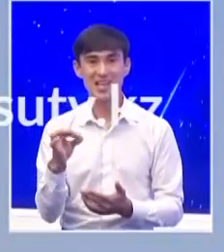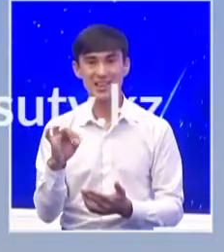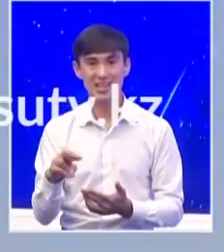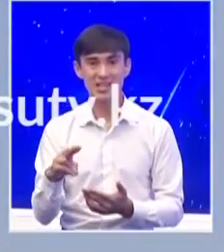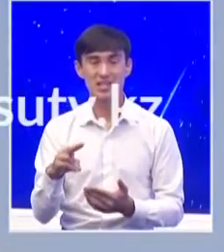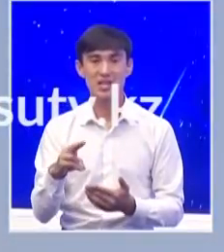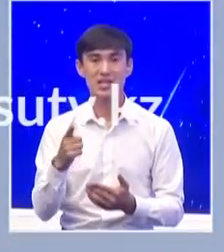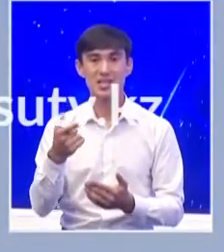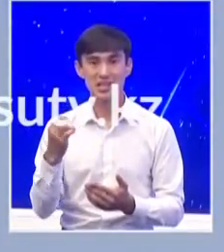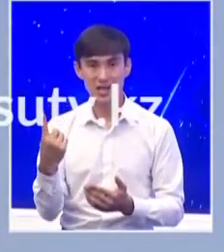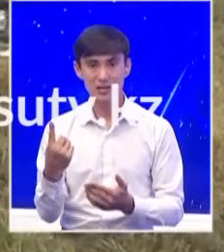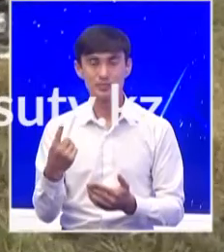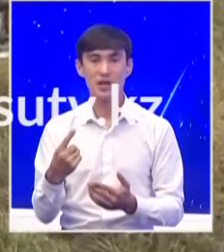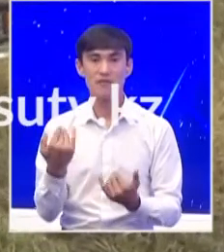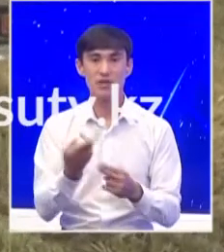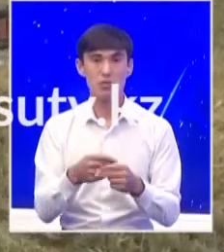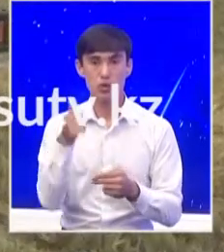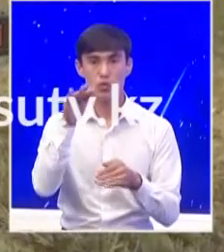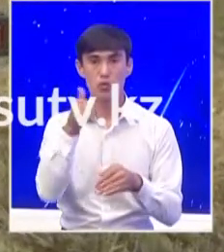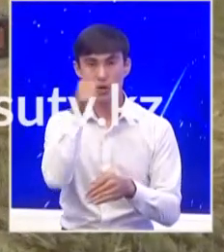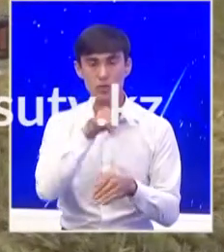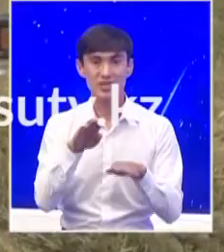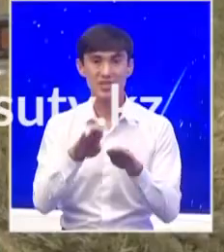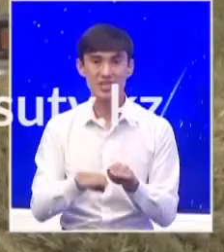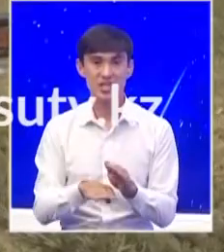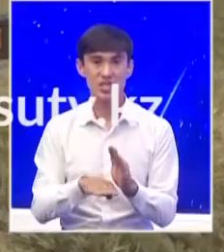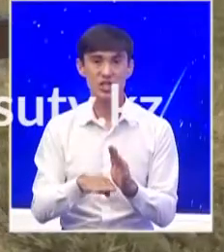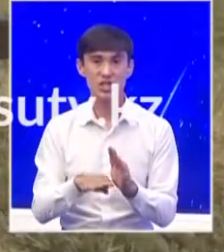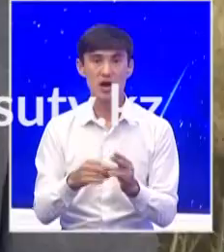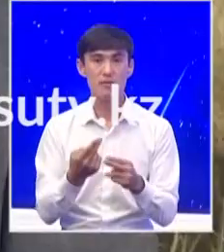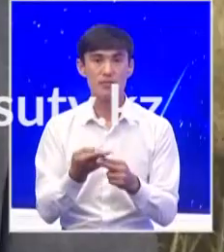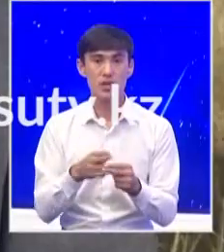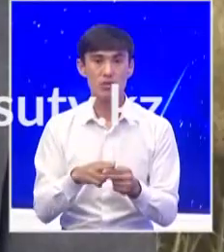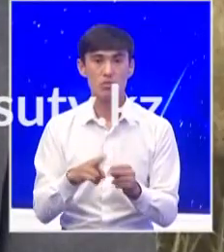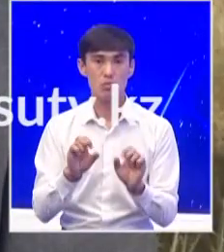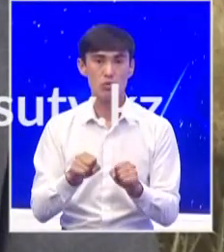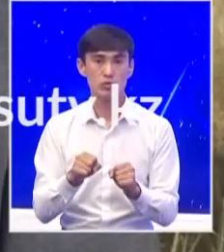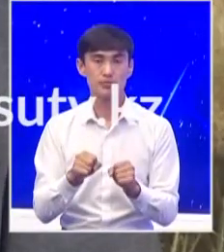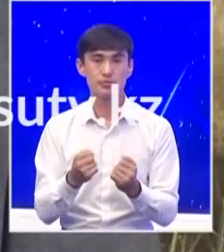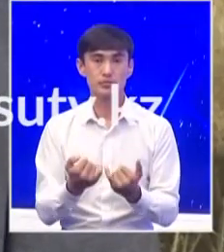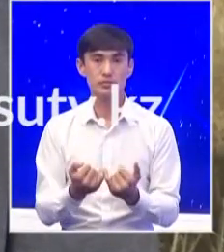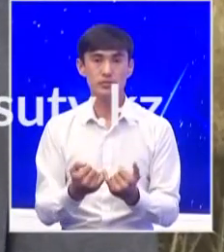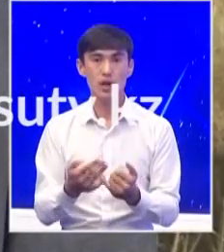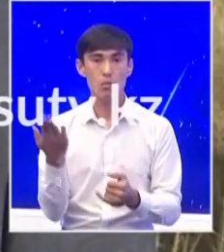не менее, по информации администрации района, значительных потерь удалось избежать.